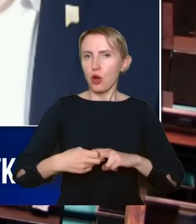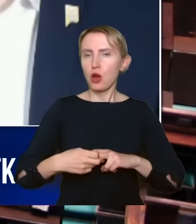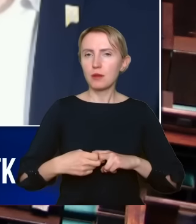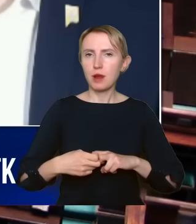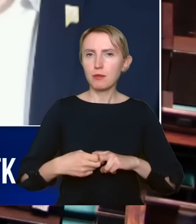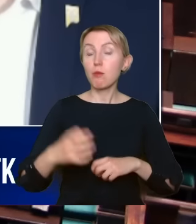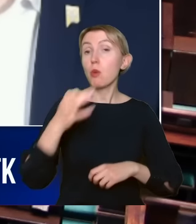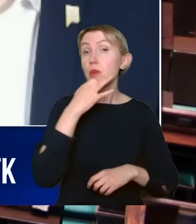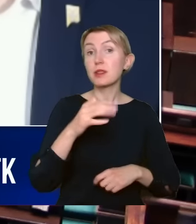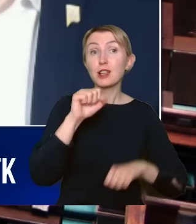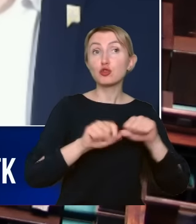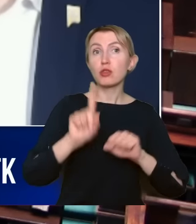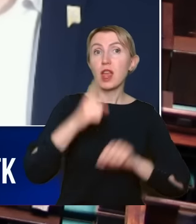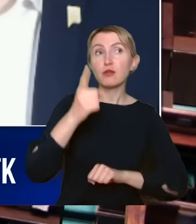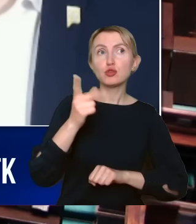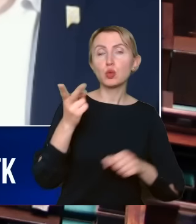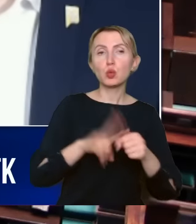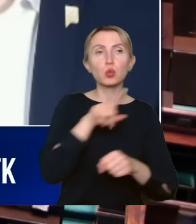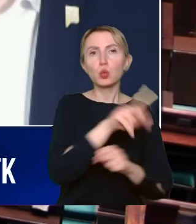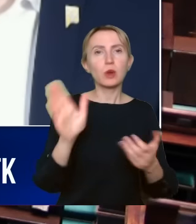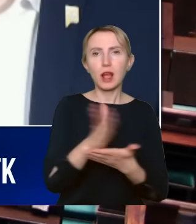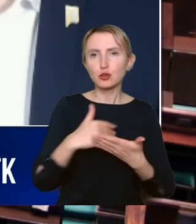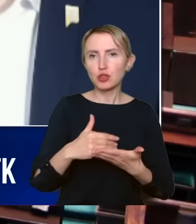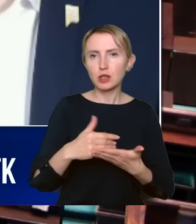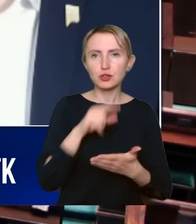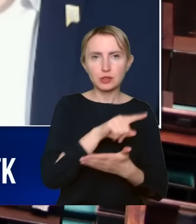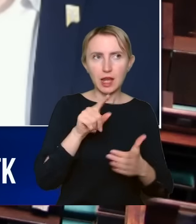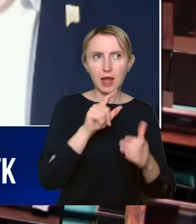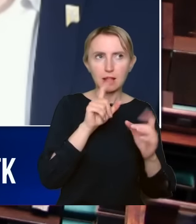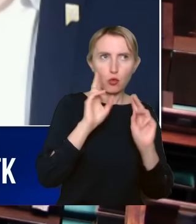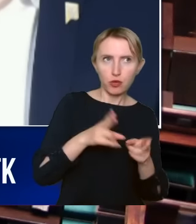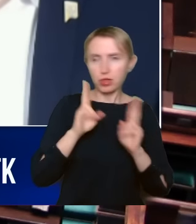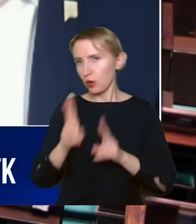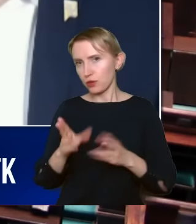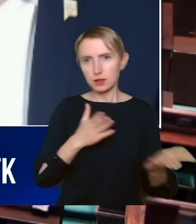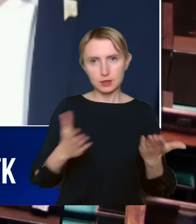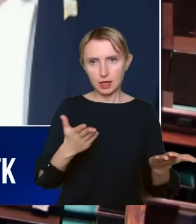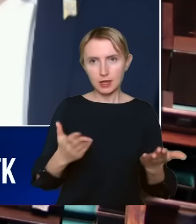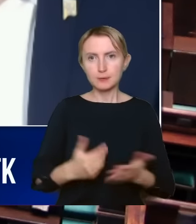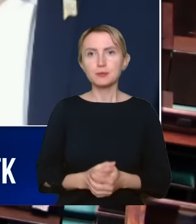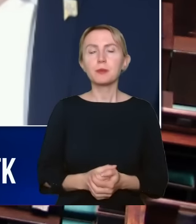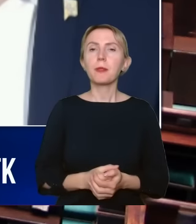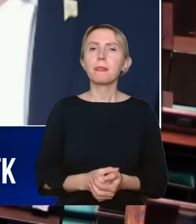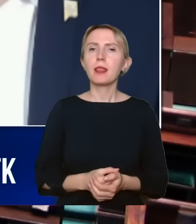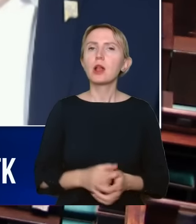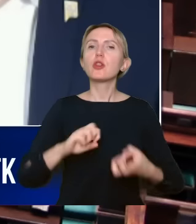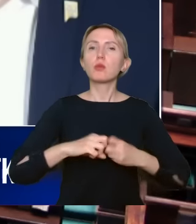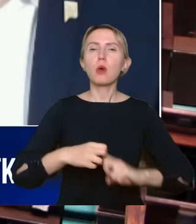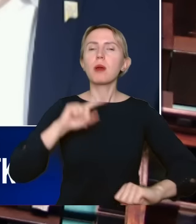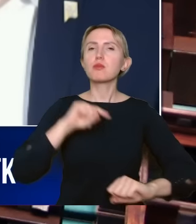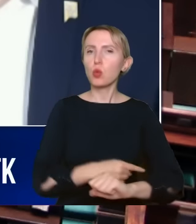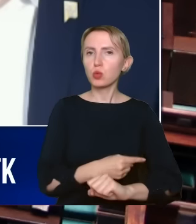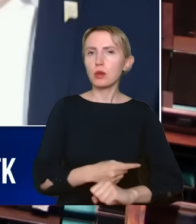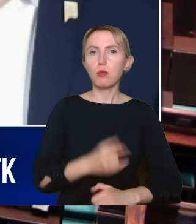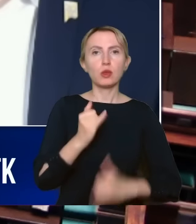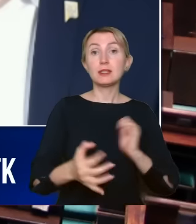pytanie, co jest Sądem Najwyższym, która jego część ta, czy jest ta, czy nie jest. Mamy problem z prokuraturą, bo jak się